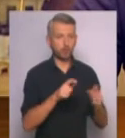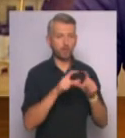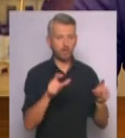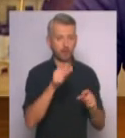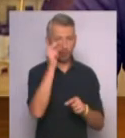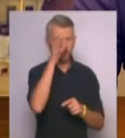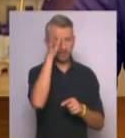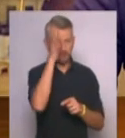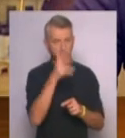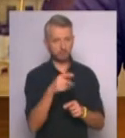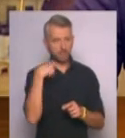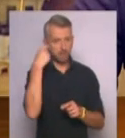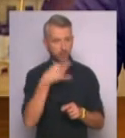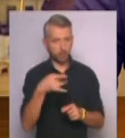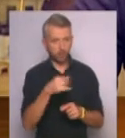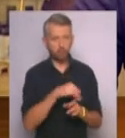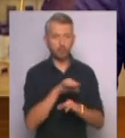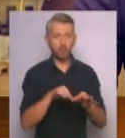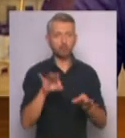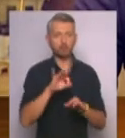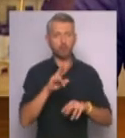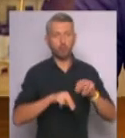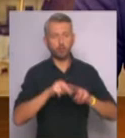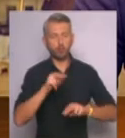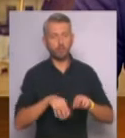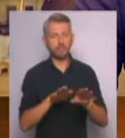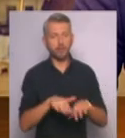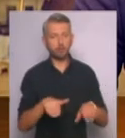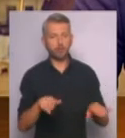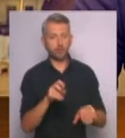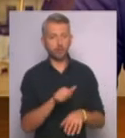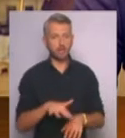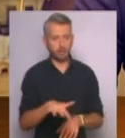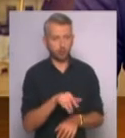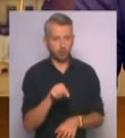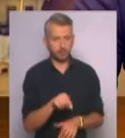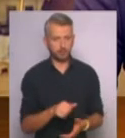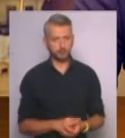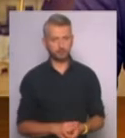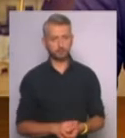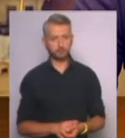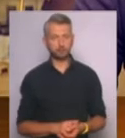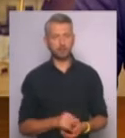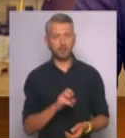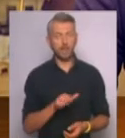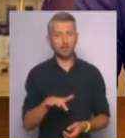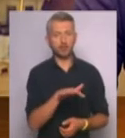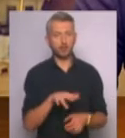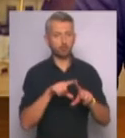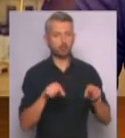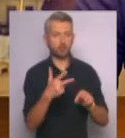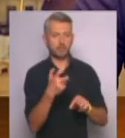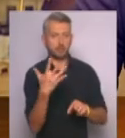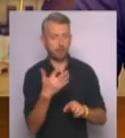району і проєкт щодо побудови дитячого садочка на території. На території 305-ї школи.